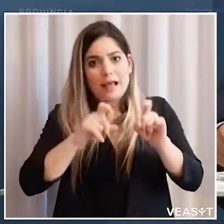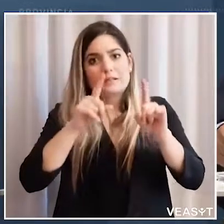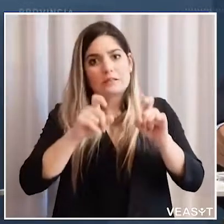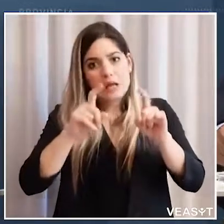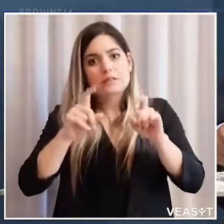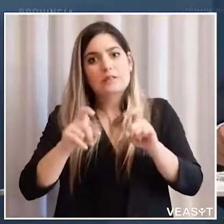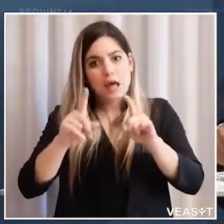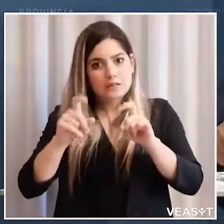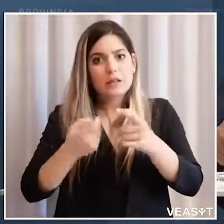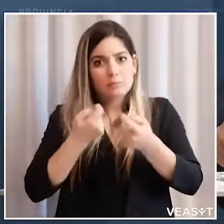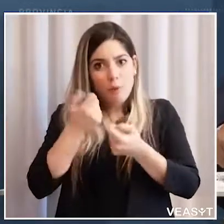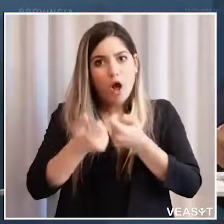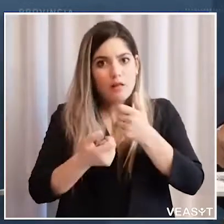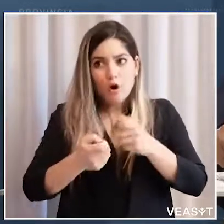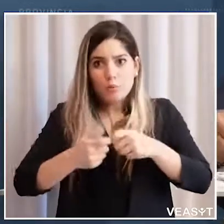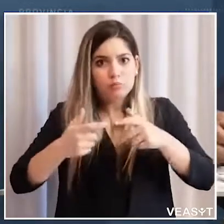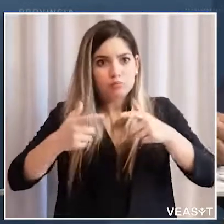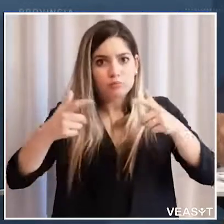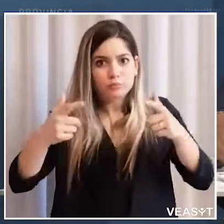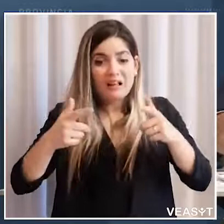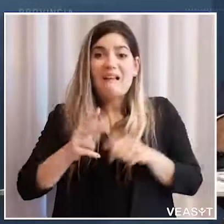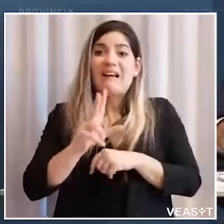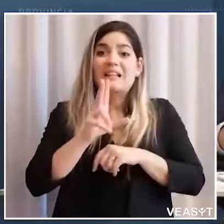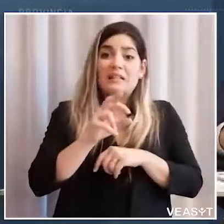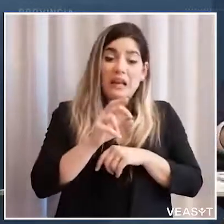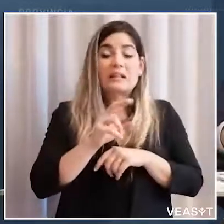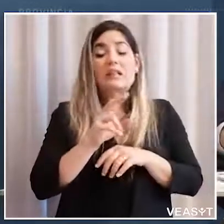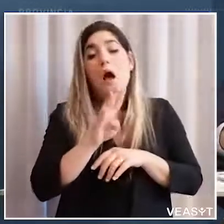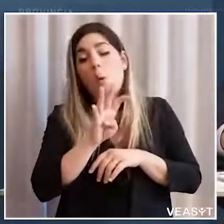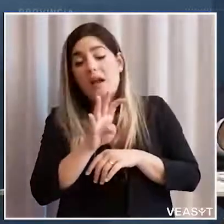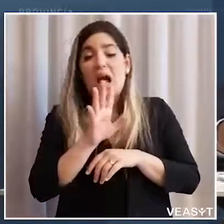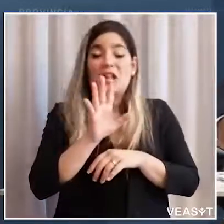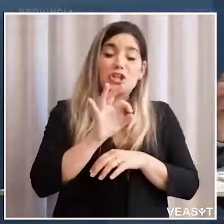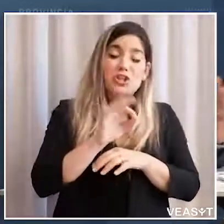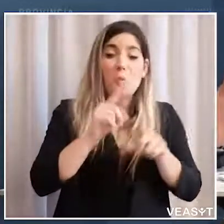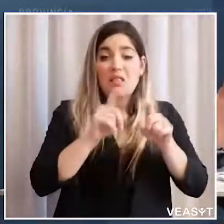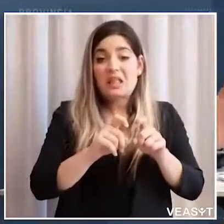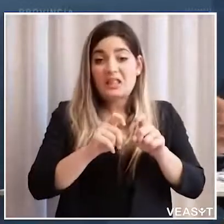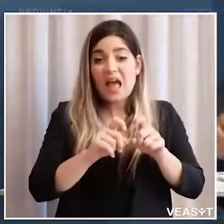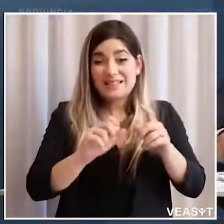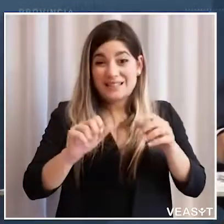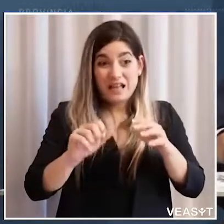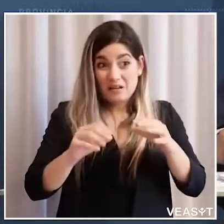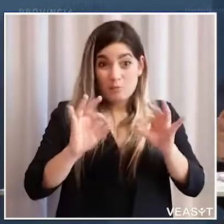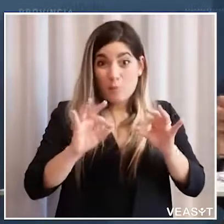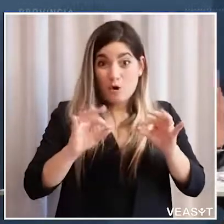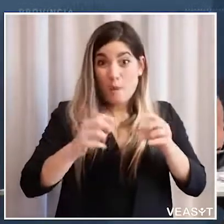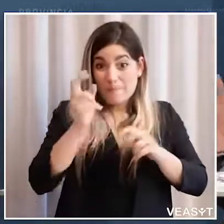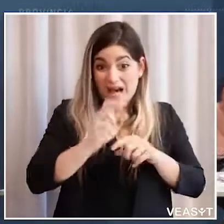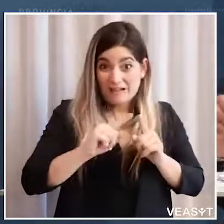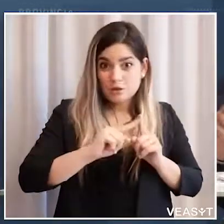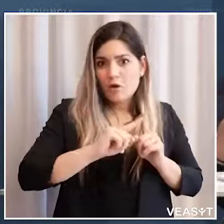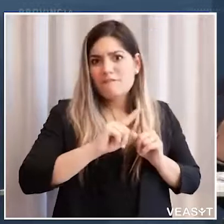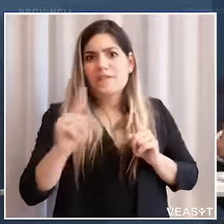capacità di effettuare test che progressivamente passando da 30 40 50 test i primi giorni